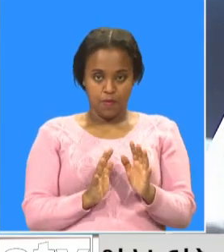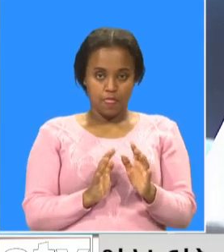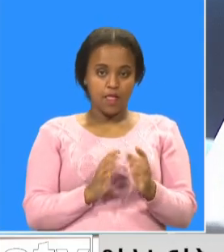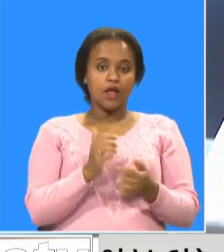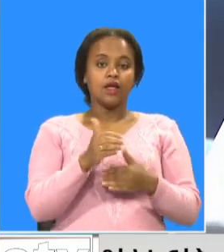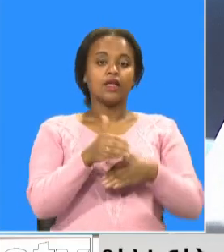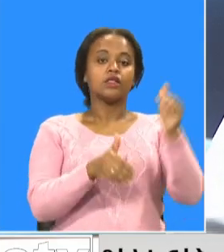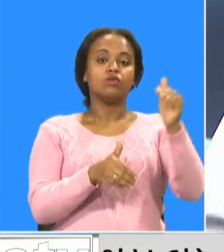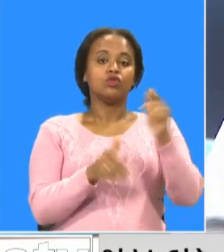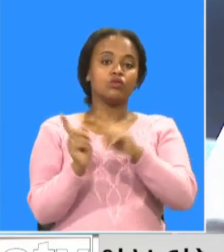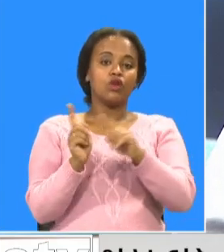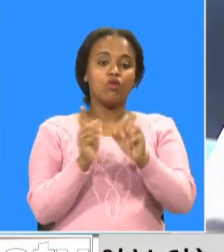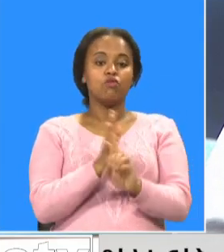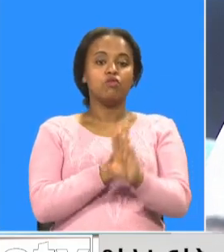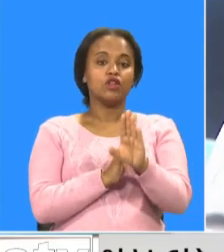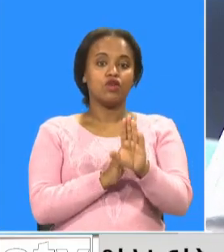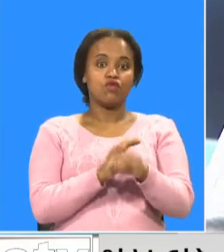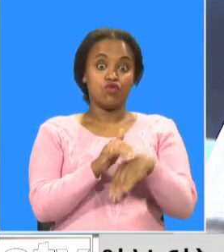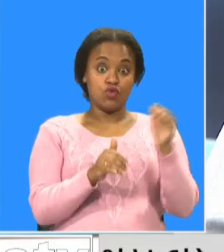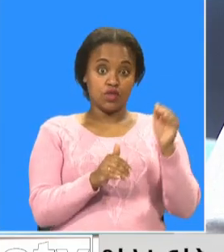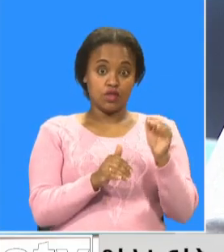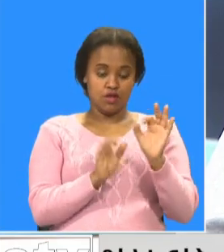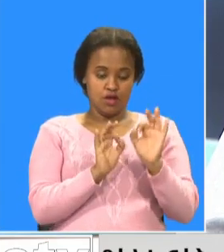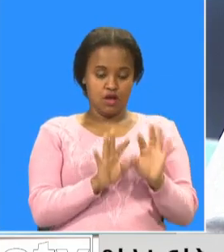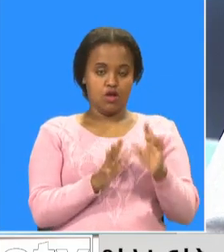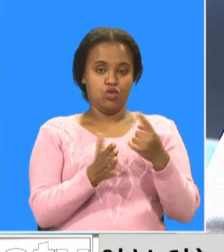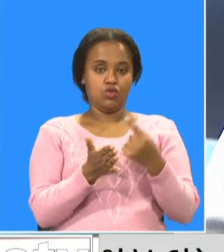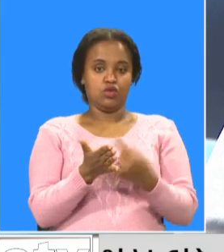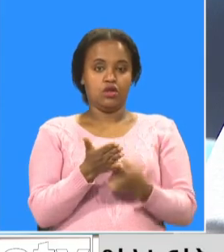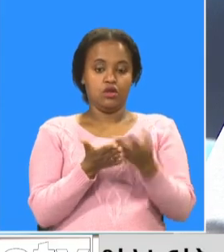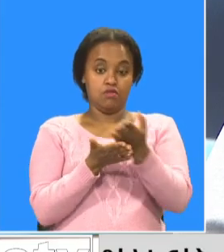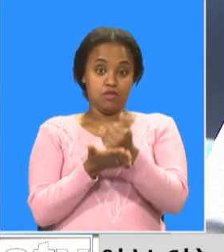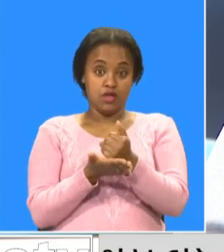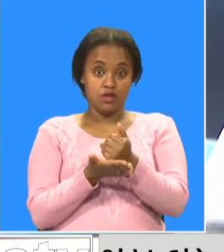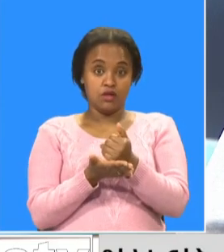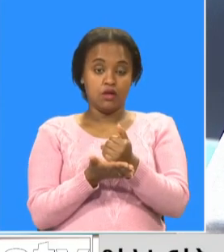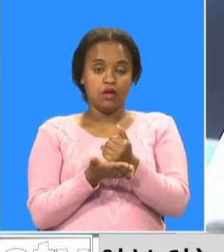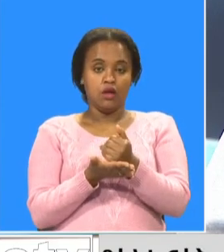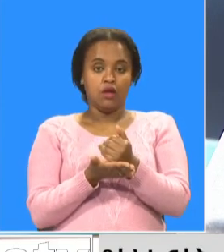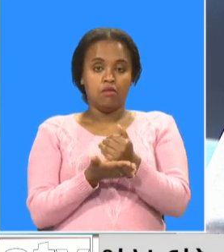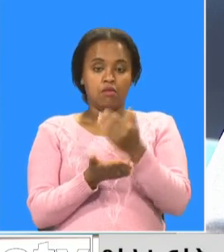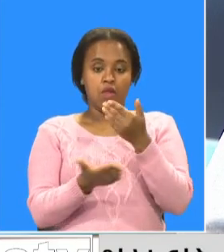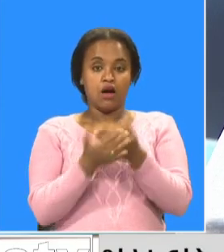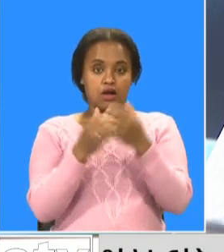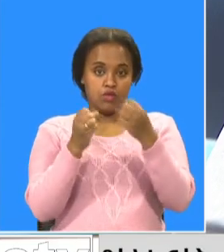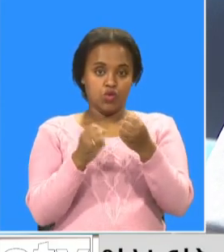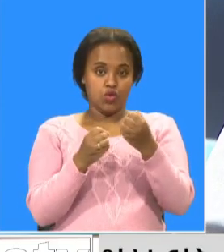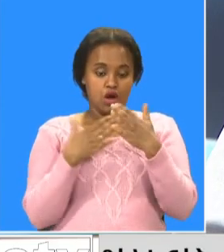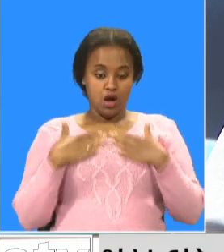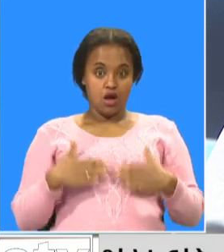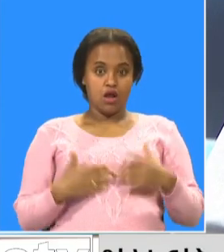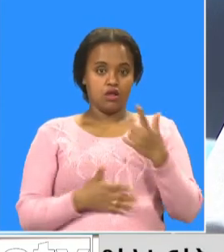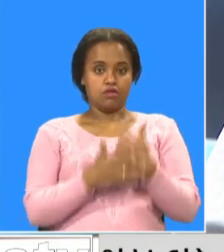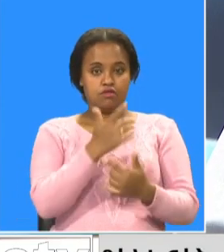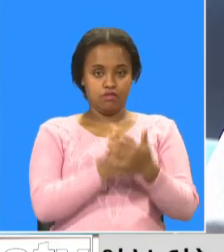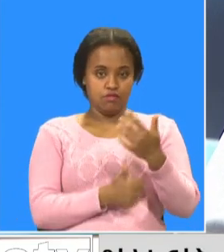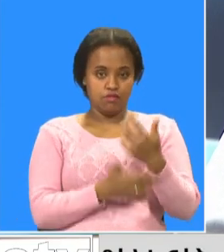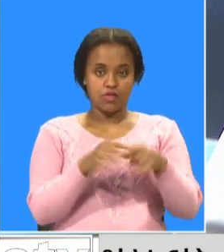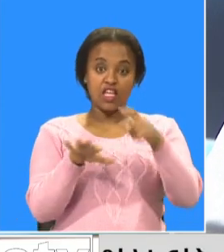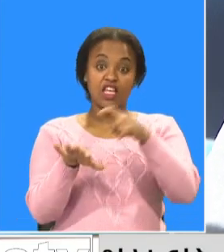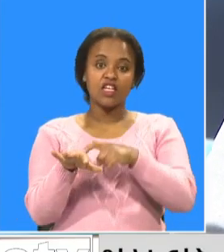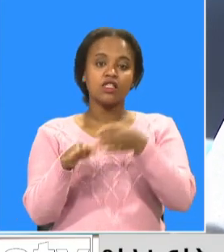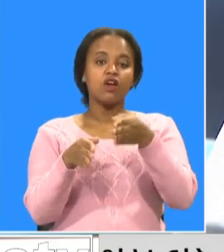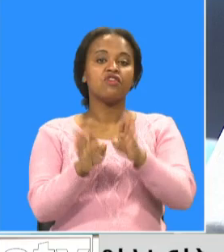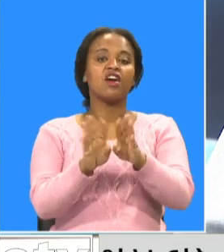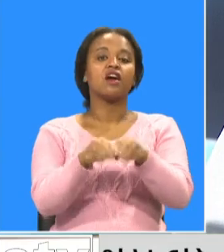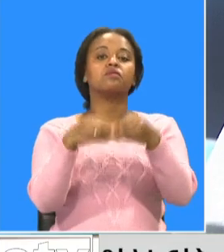የሌሉ ይሄንን ምርት ማቅረብ የሚችሉት አካላትን በማዋያትና ቴምፖራሪ ጊዜያዊ